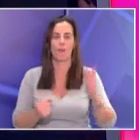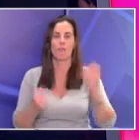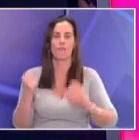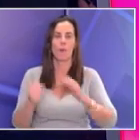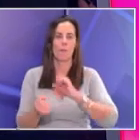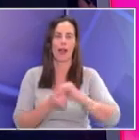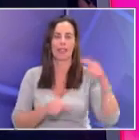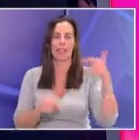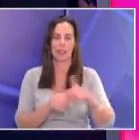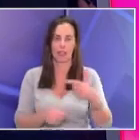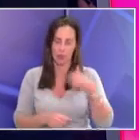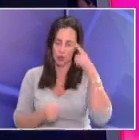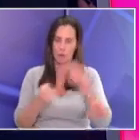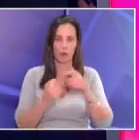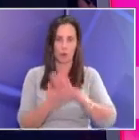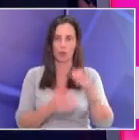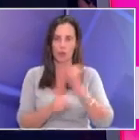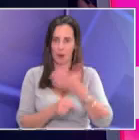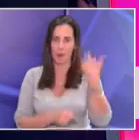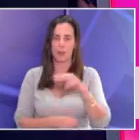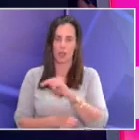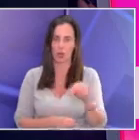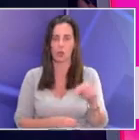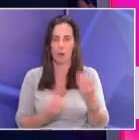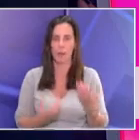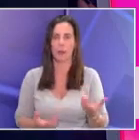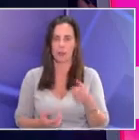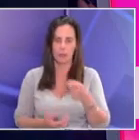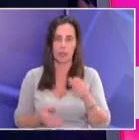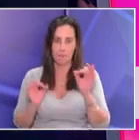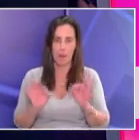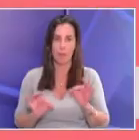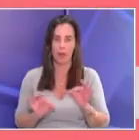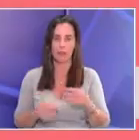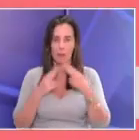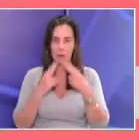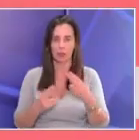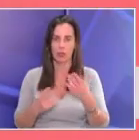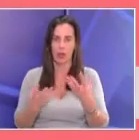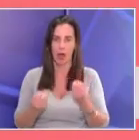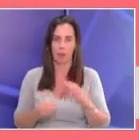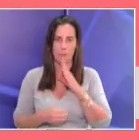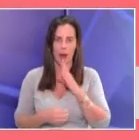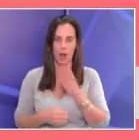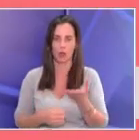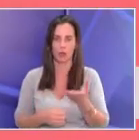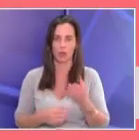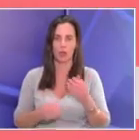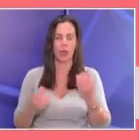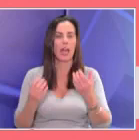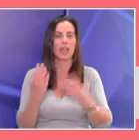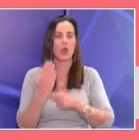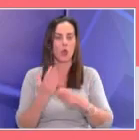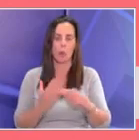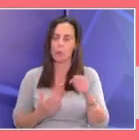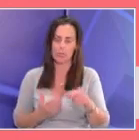פשוט. אני התעסקתי בעבר בנושא לא מעט, וזה באמת, זה פתרון לכל כך הרבה בעיות. תחבורה ציבורית